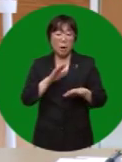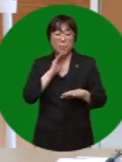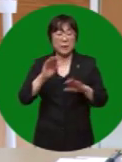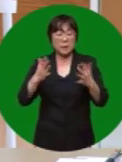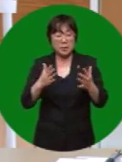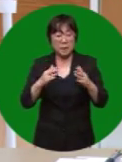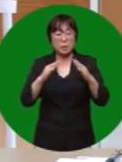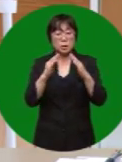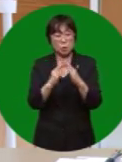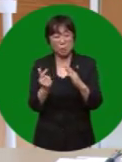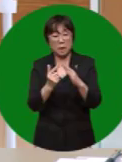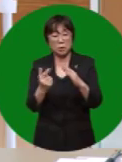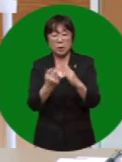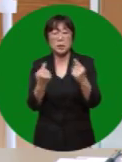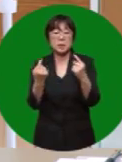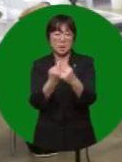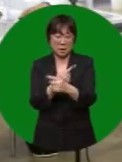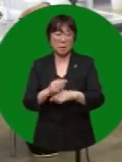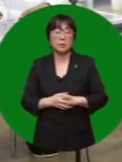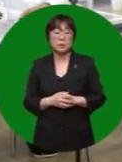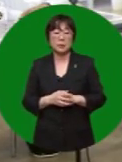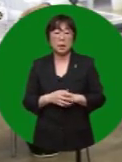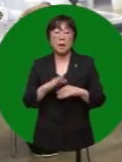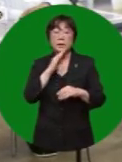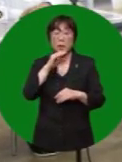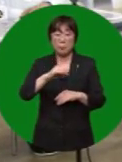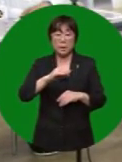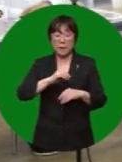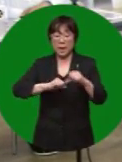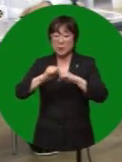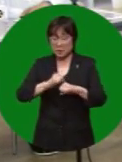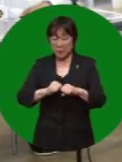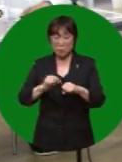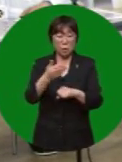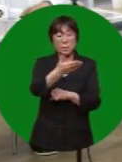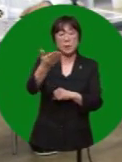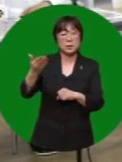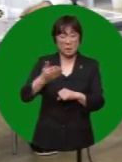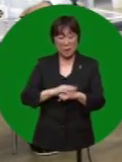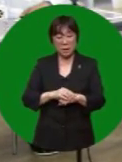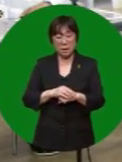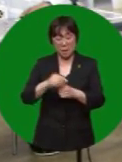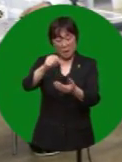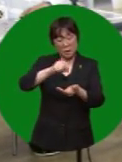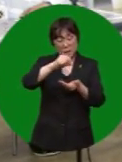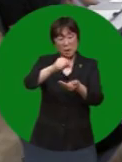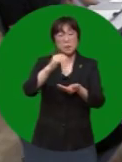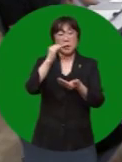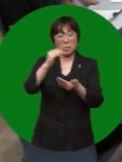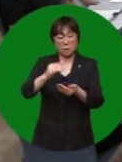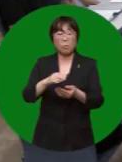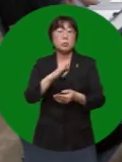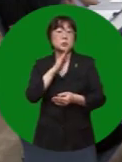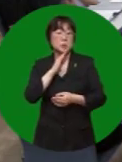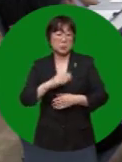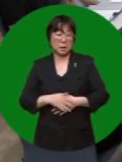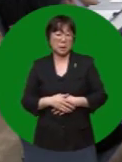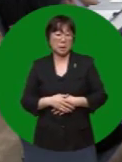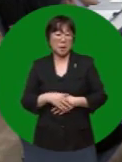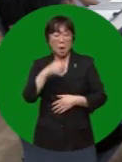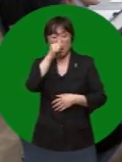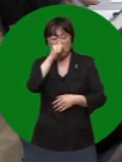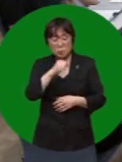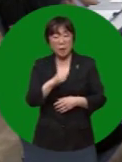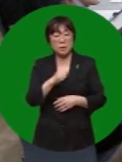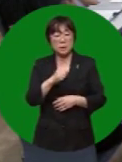なし住まいの耐震化ということで、現場で活躍をいただいている皆様方からいただいた点について、実際に予算